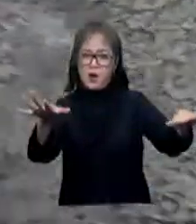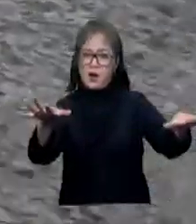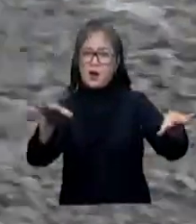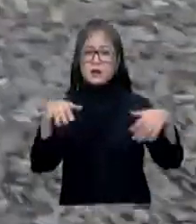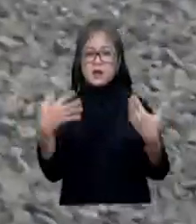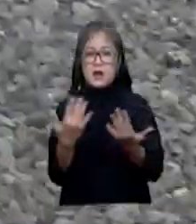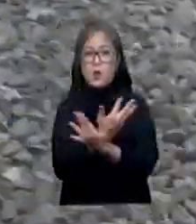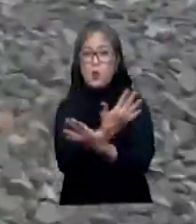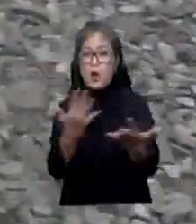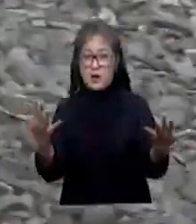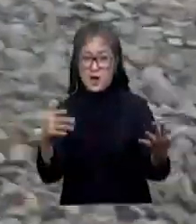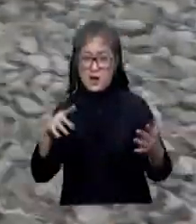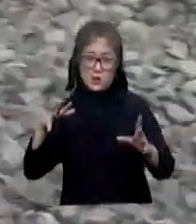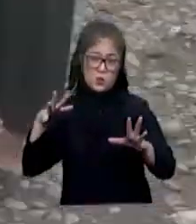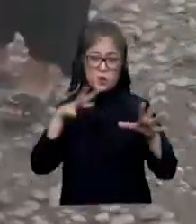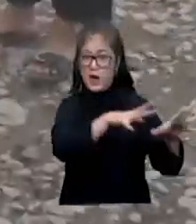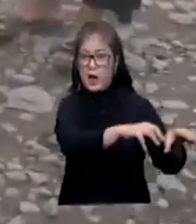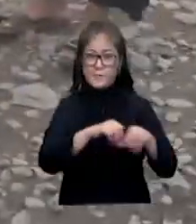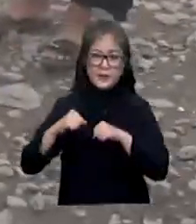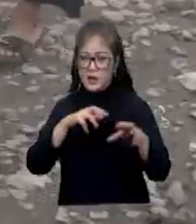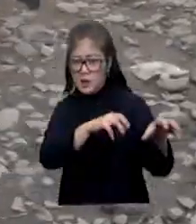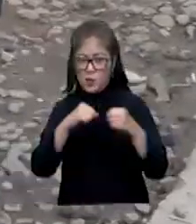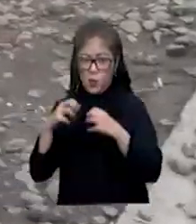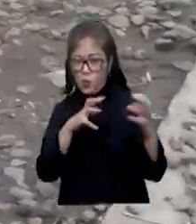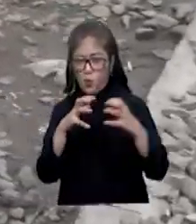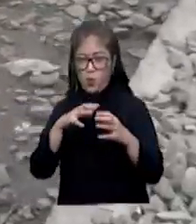4 orang pelaku di amankan dalam penggerebekan